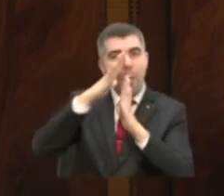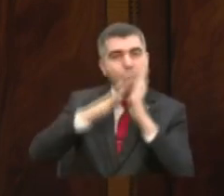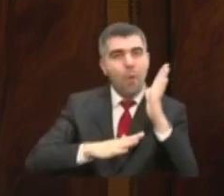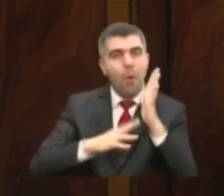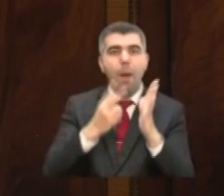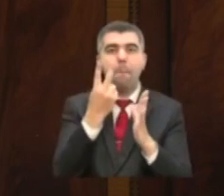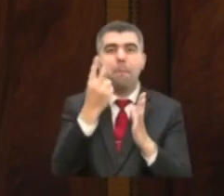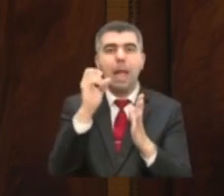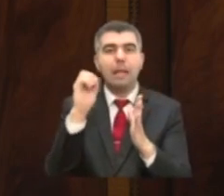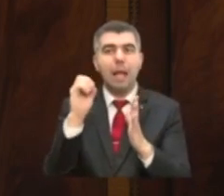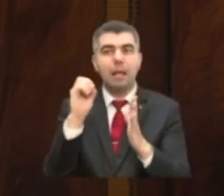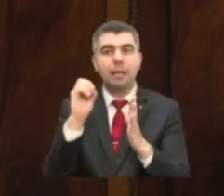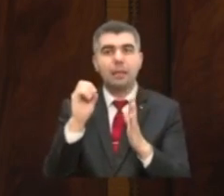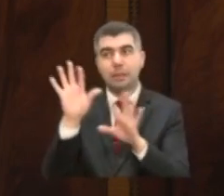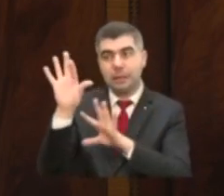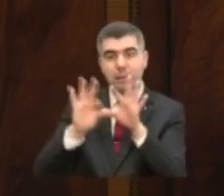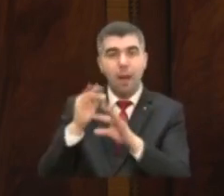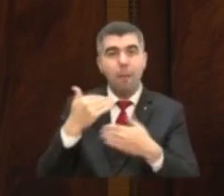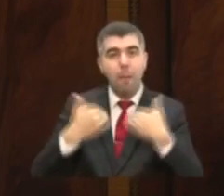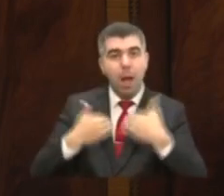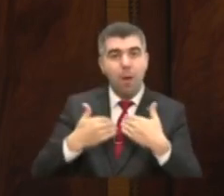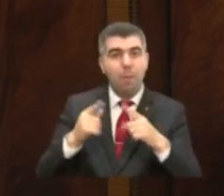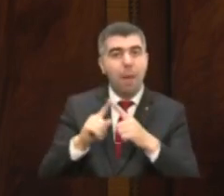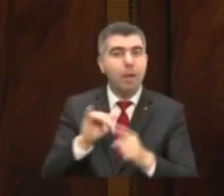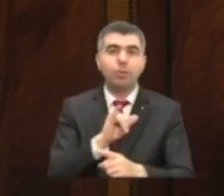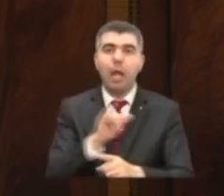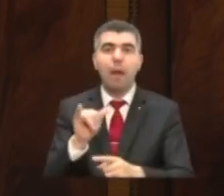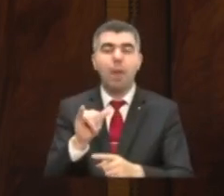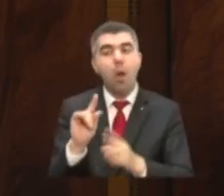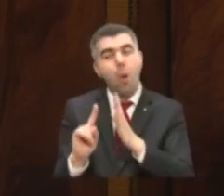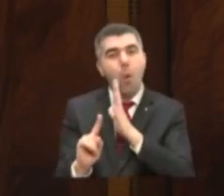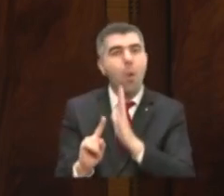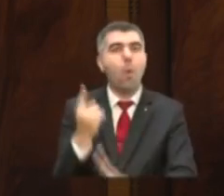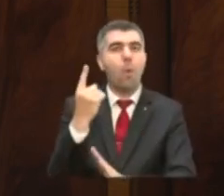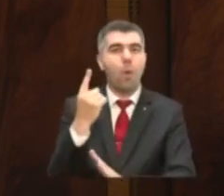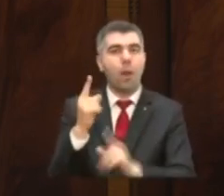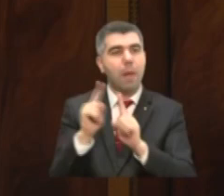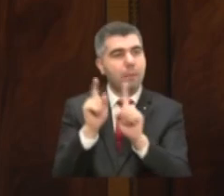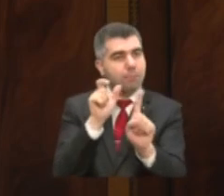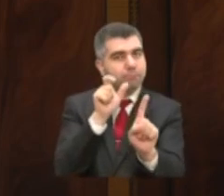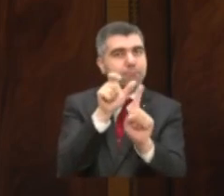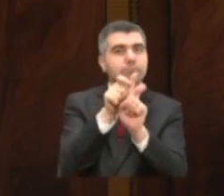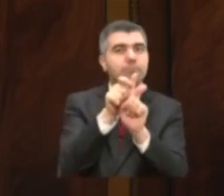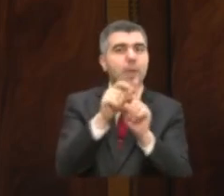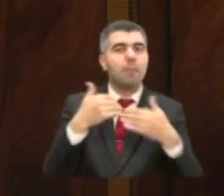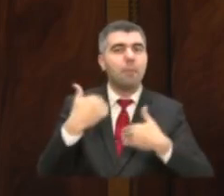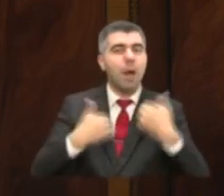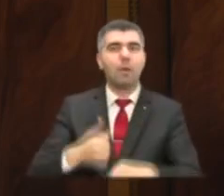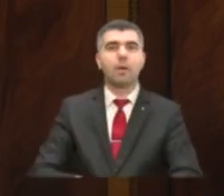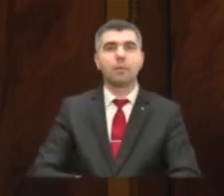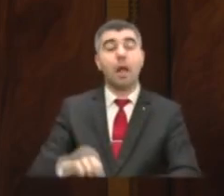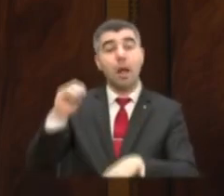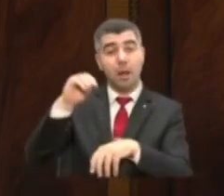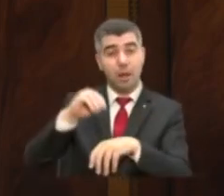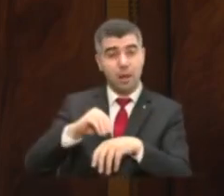خاص، وهذا إجراء غير مسبوق أيضا في إطار هذا الاهتمام بهذه الفئة. وأحدثت أيضا